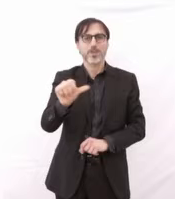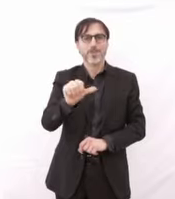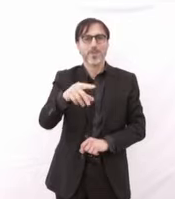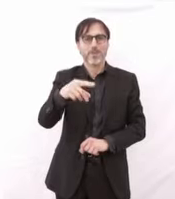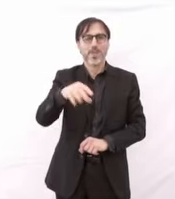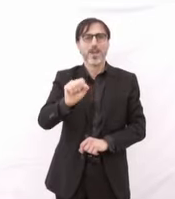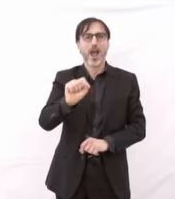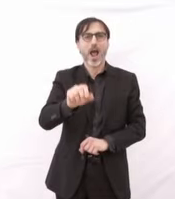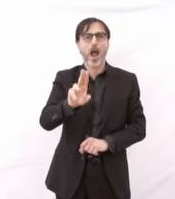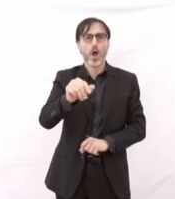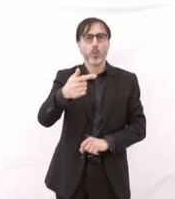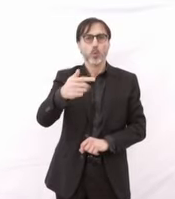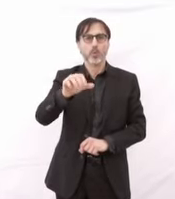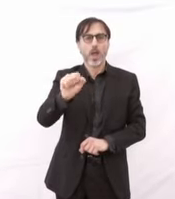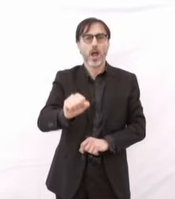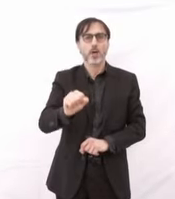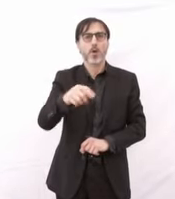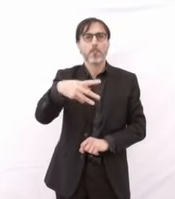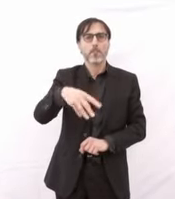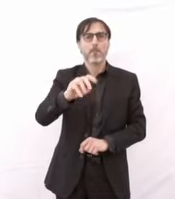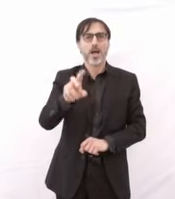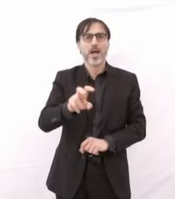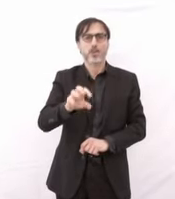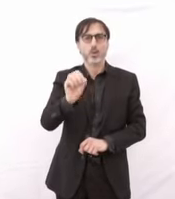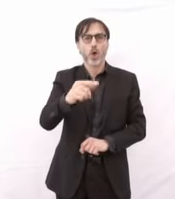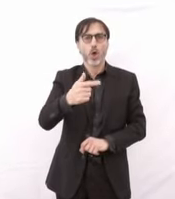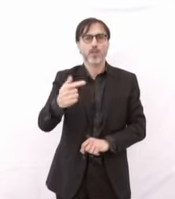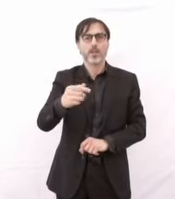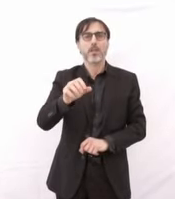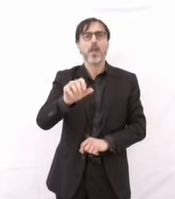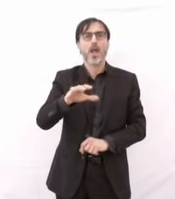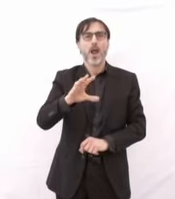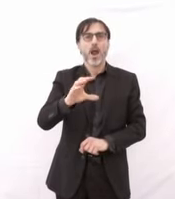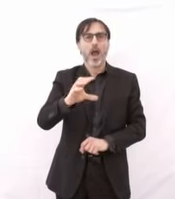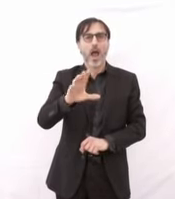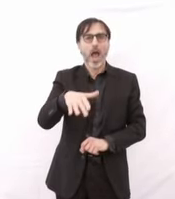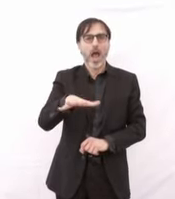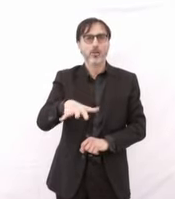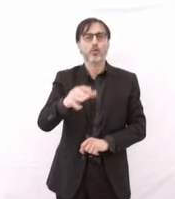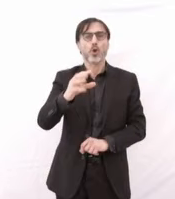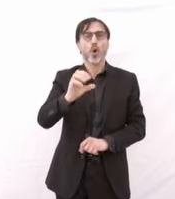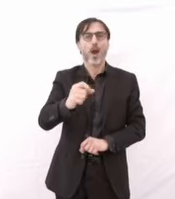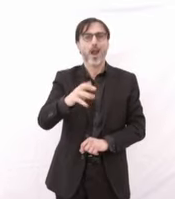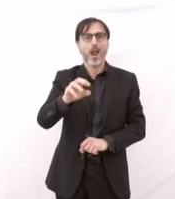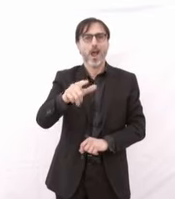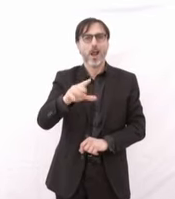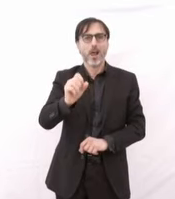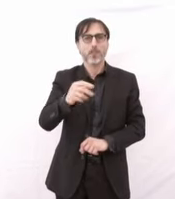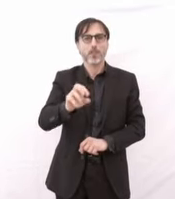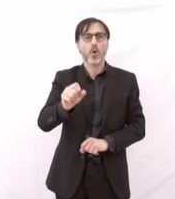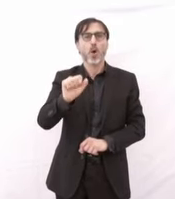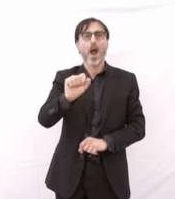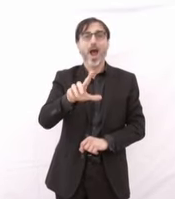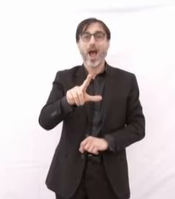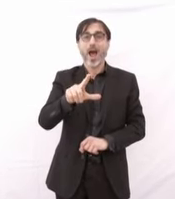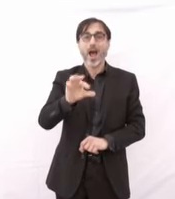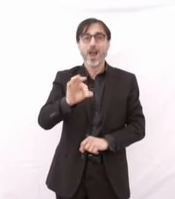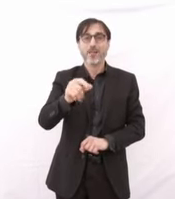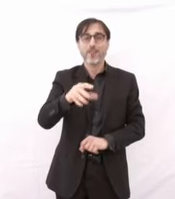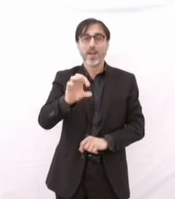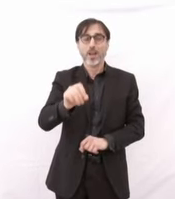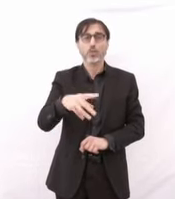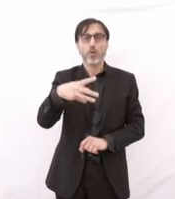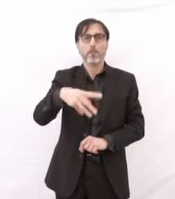Cristina Mazzotti, Angelo Calabrò, Alfredo Manzoni, Giovanni